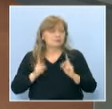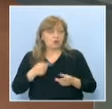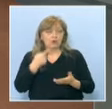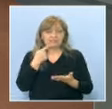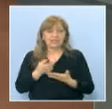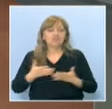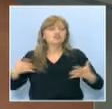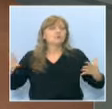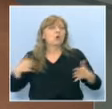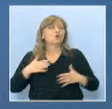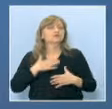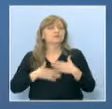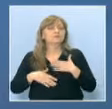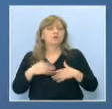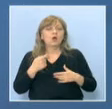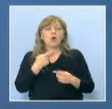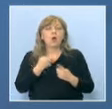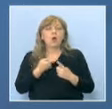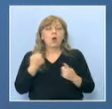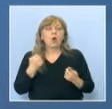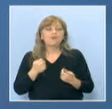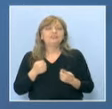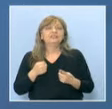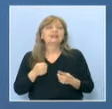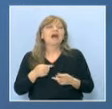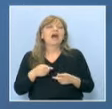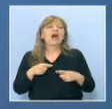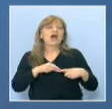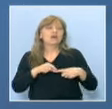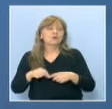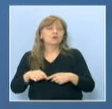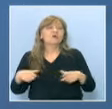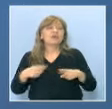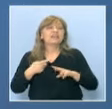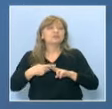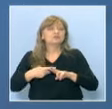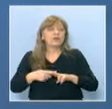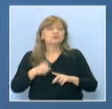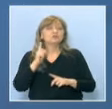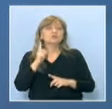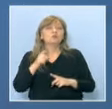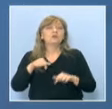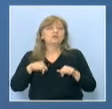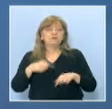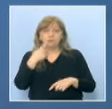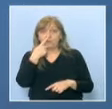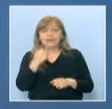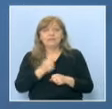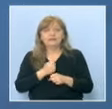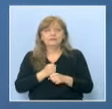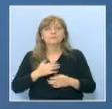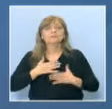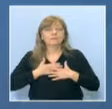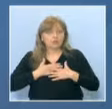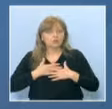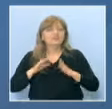доволна от настоятелството, което в момента работи в нашето училище. Благодаря на